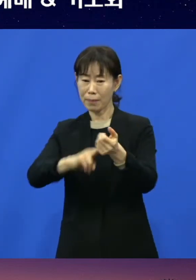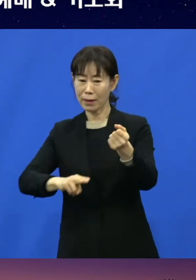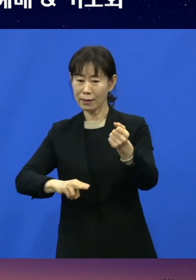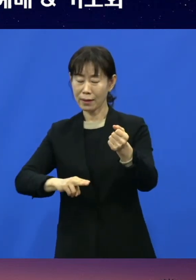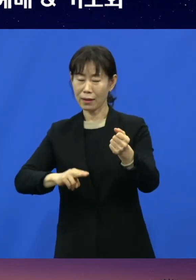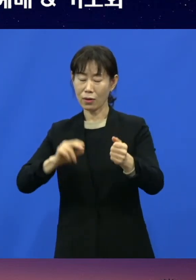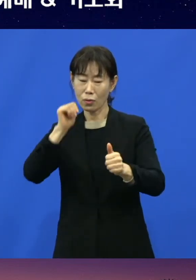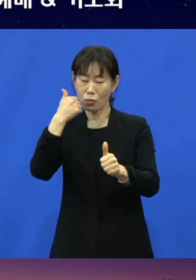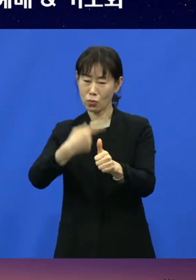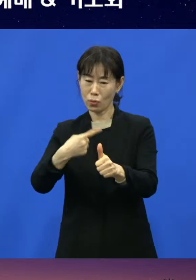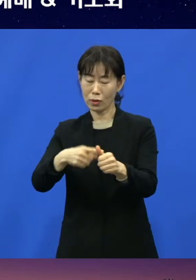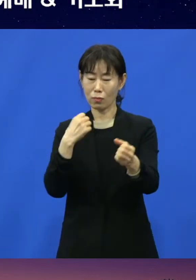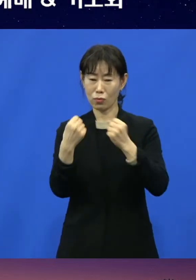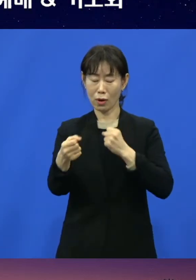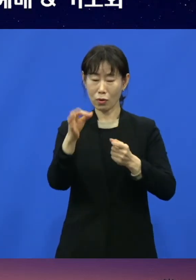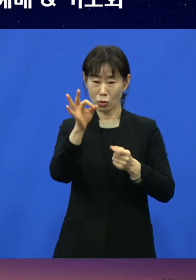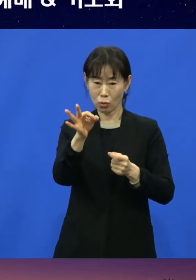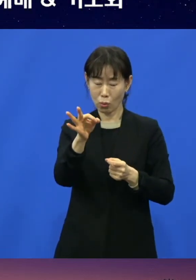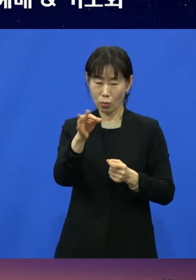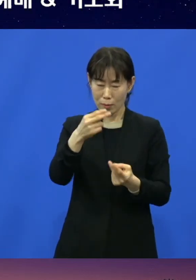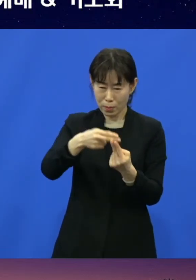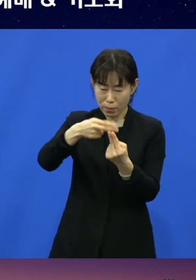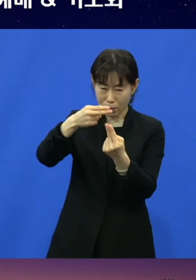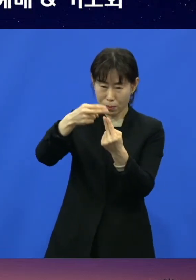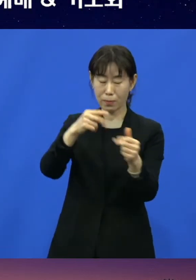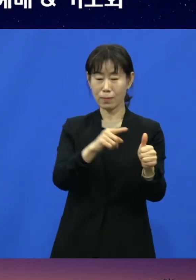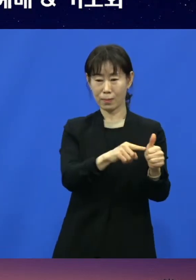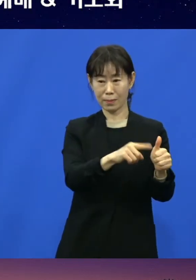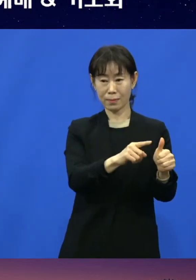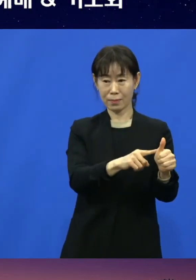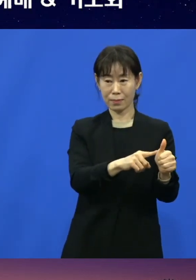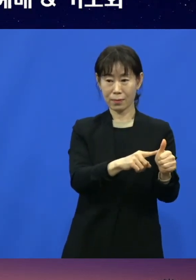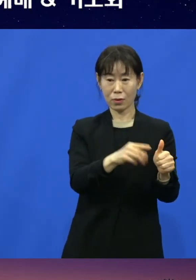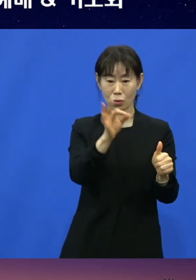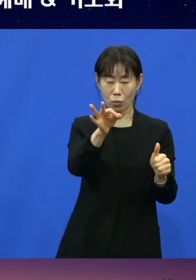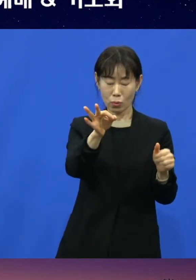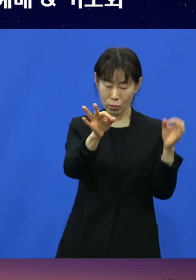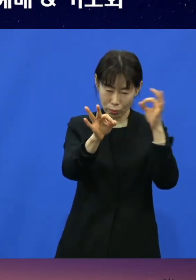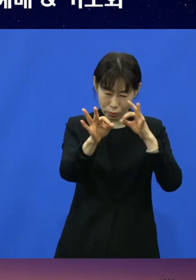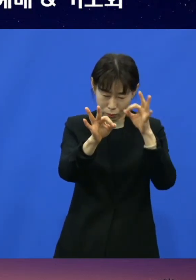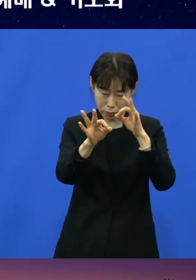사람입니다. 그러니까 이 삭개오는 돈을 추구하는 사람이에요.